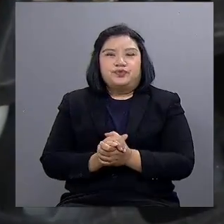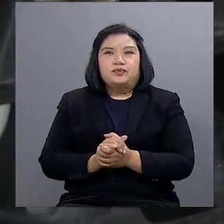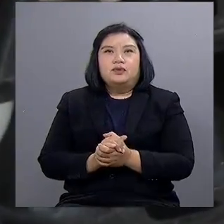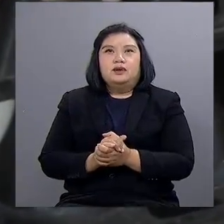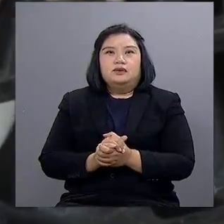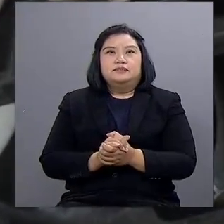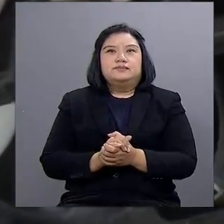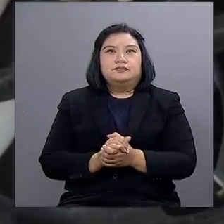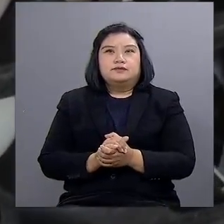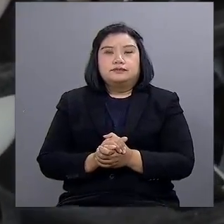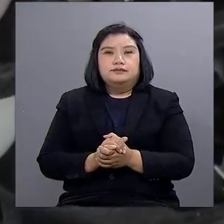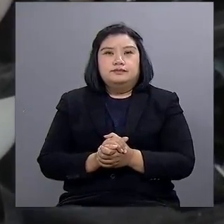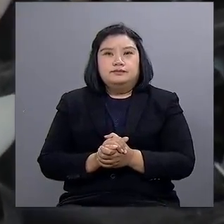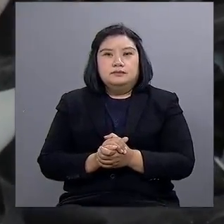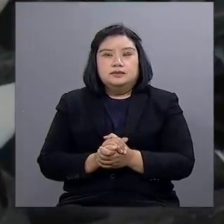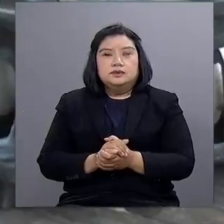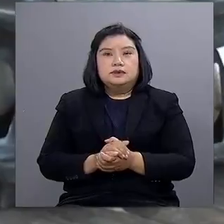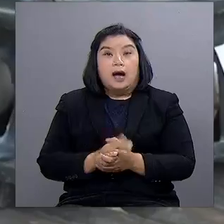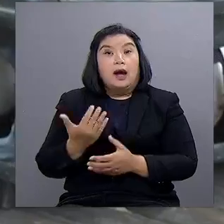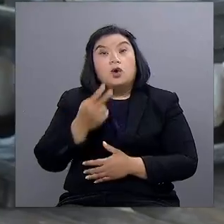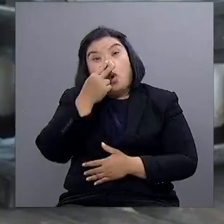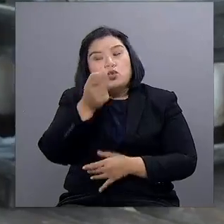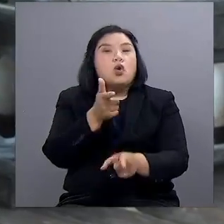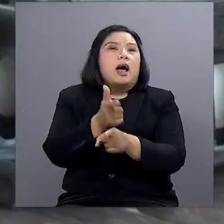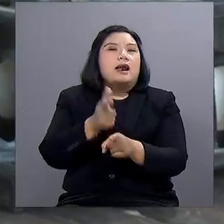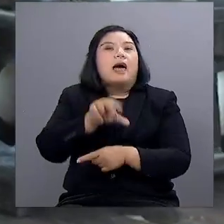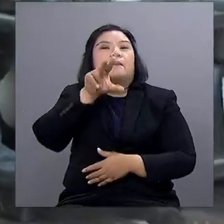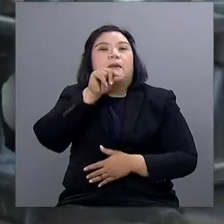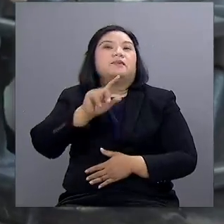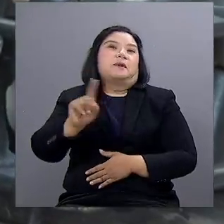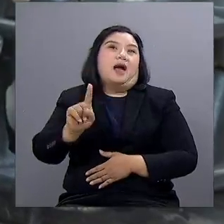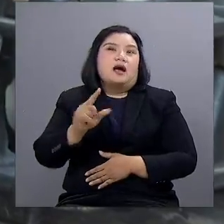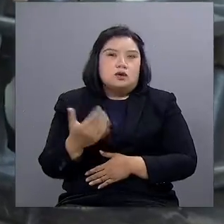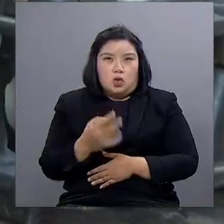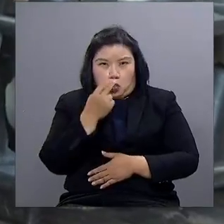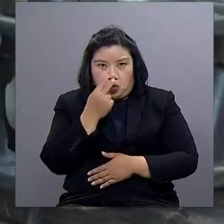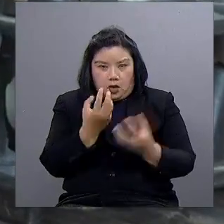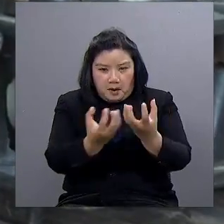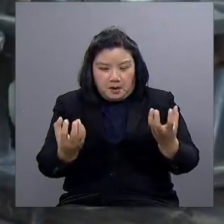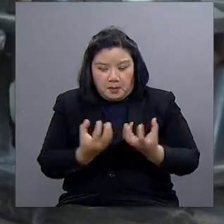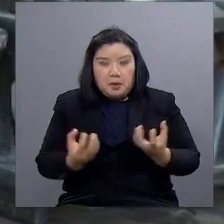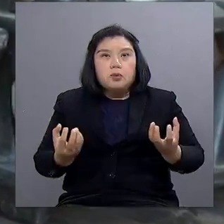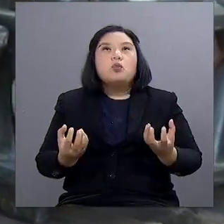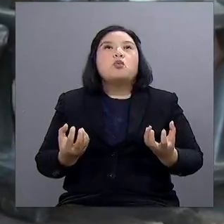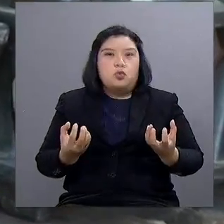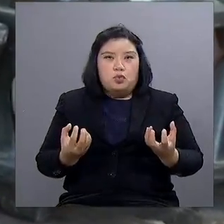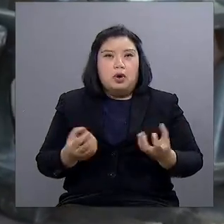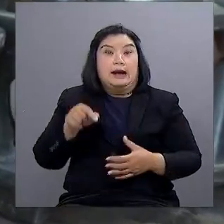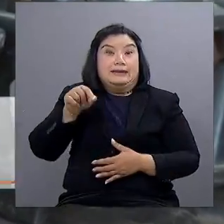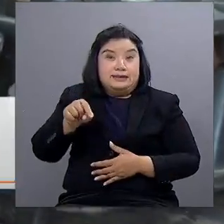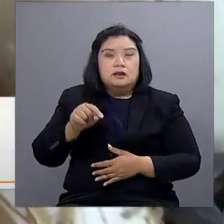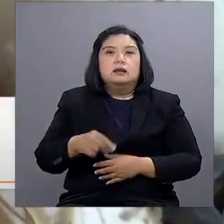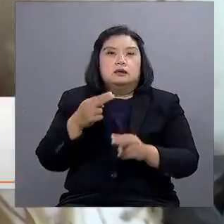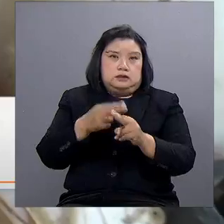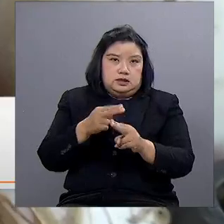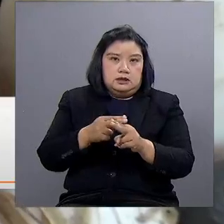ดนะครับมาเลี้ยงเป็ดกันก่อนนะฮะคุณผู้ชมนี่ครับไข่เป็ดลูกสวยๆใหญ่ๆก็เป็นผลผลิตมาจากการที่คุณทองเมี้ยนกลิ่นก